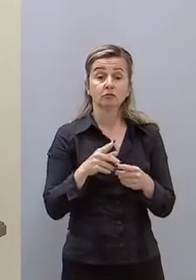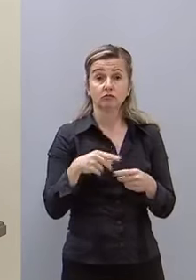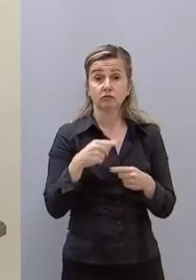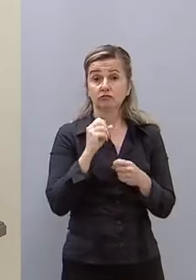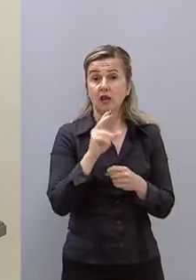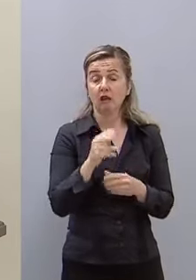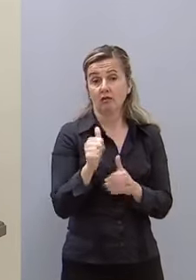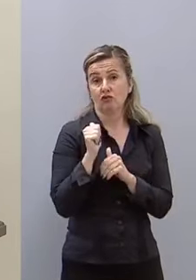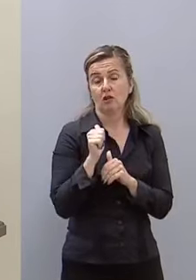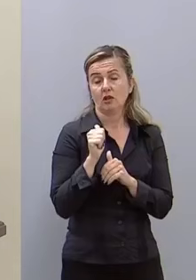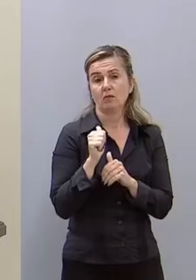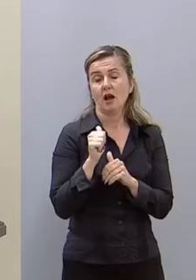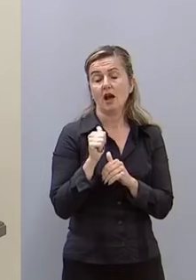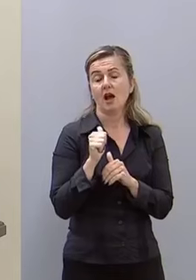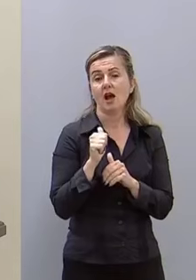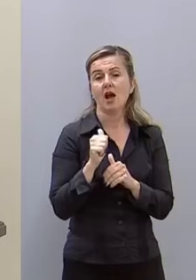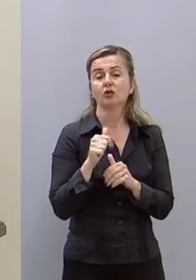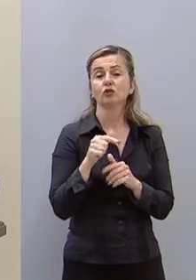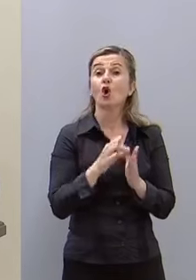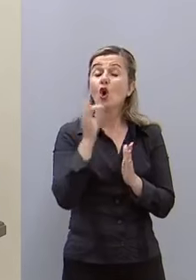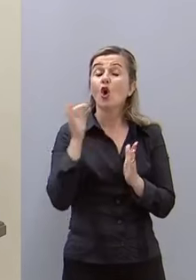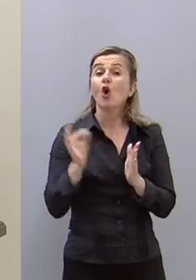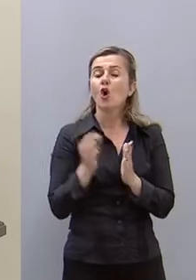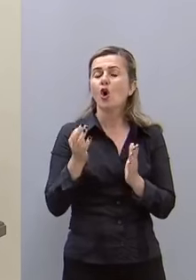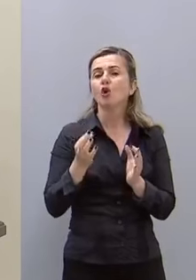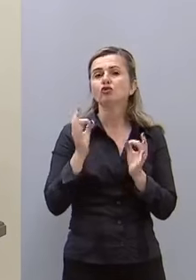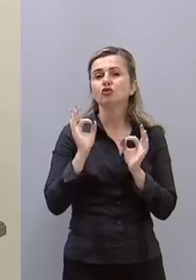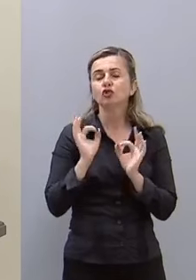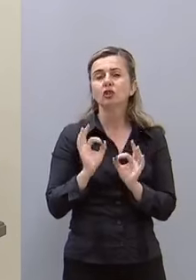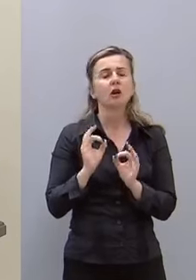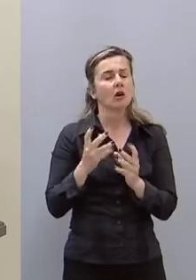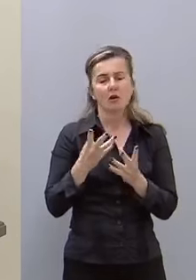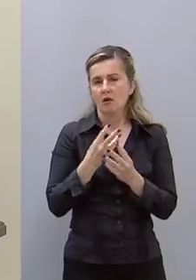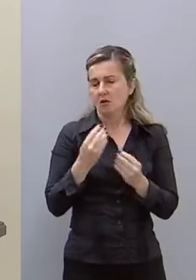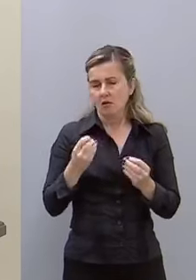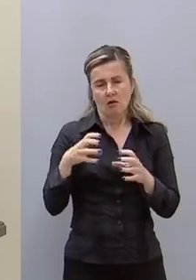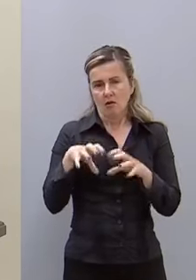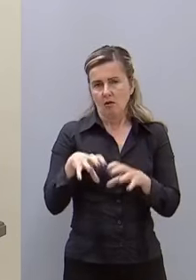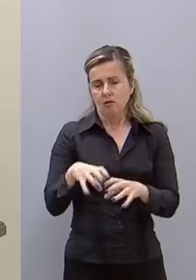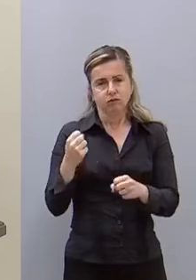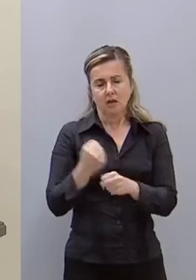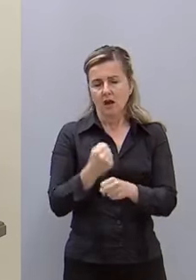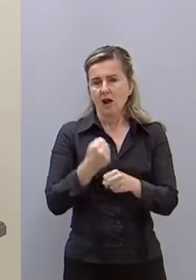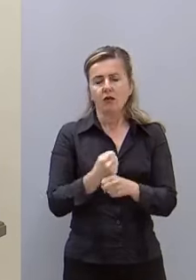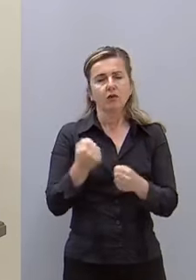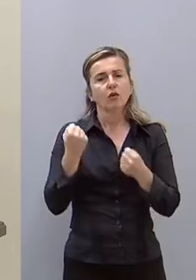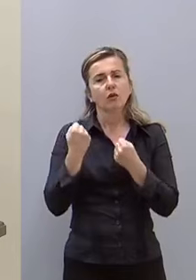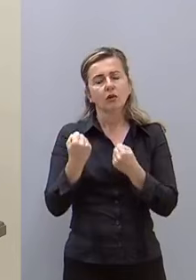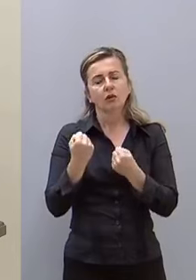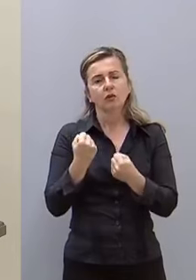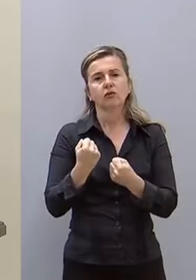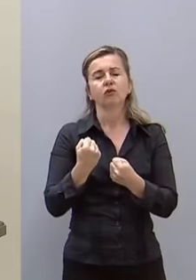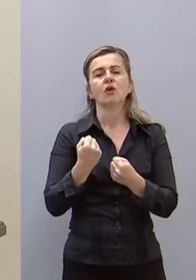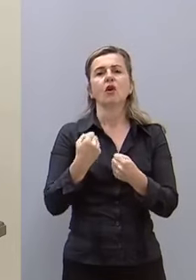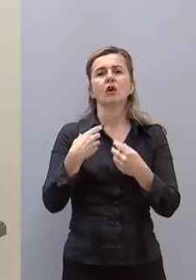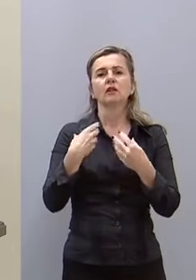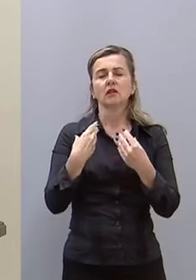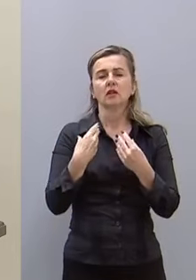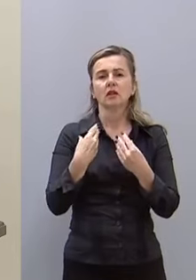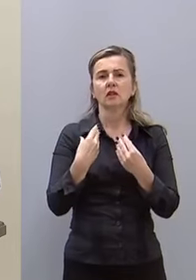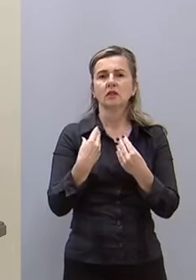di conferenza oggi è stata una giornata intensa sul piano del lavoro con